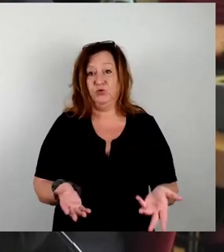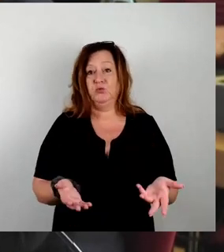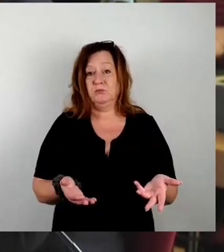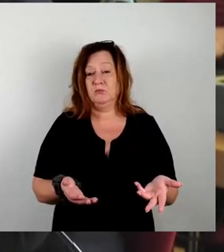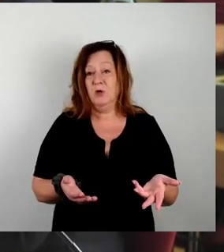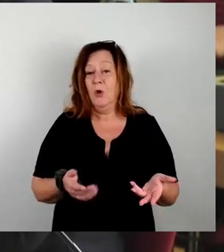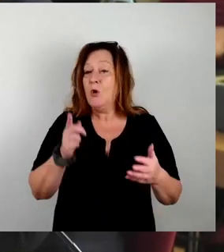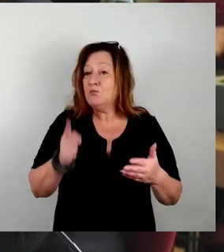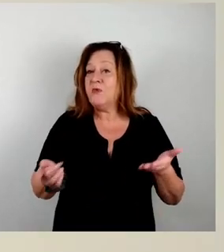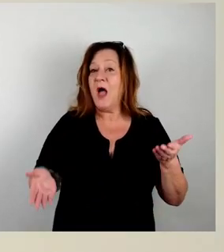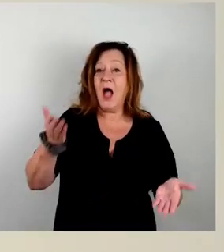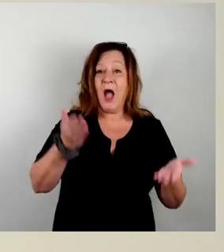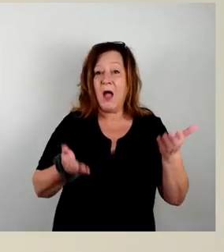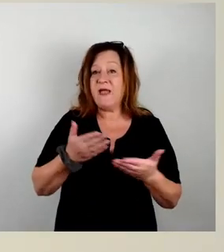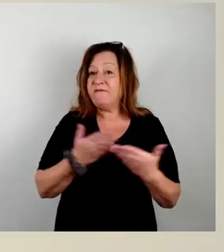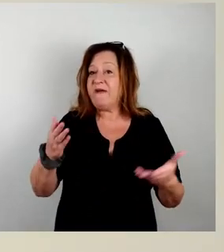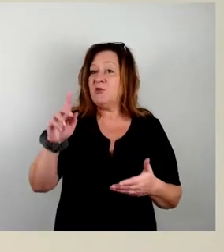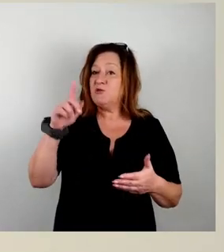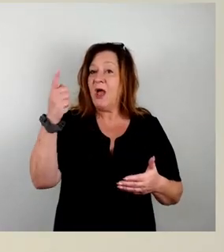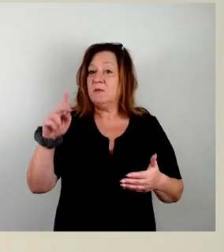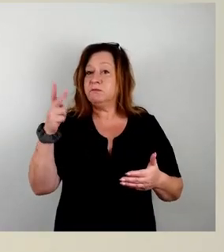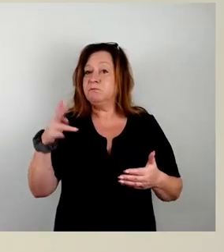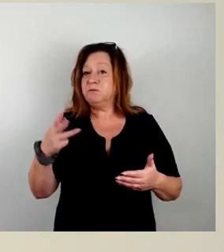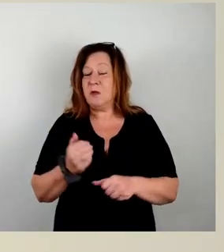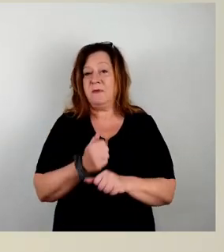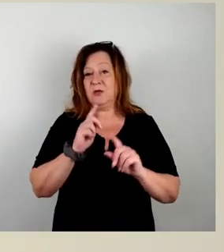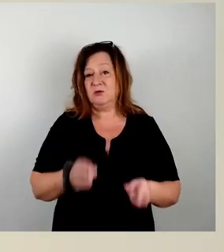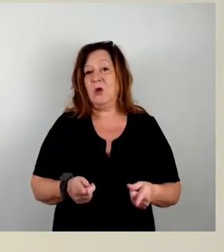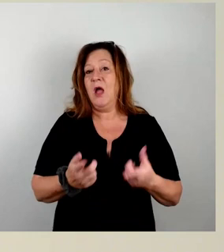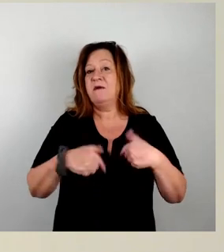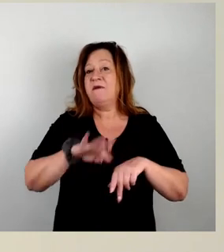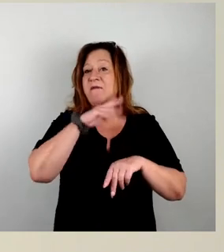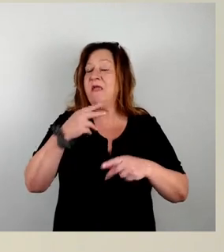eine Abwägungsentscheidung, die immer wieder bei vielen Investitionsvorhaben zu tätigen sind.